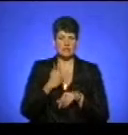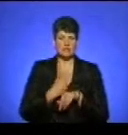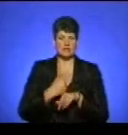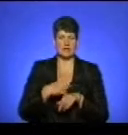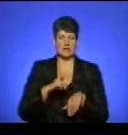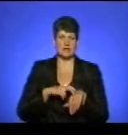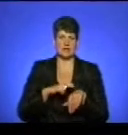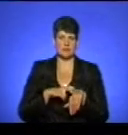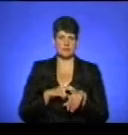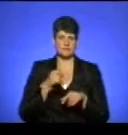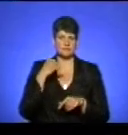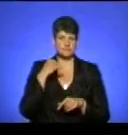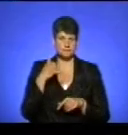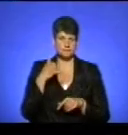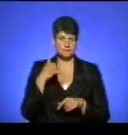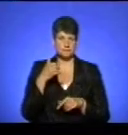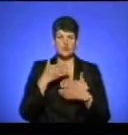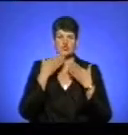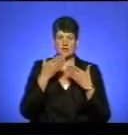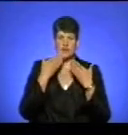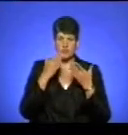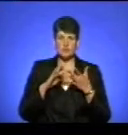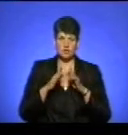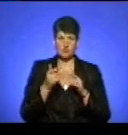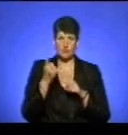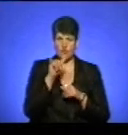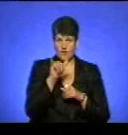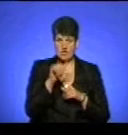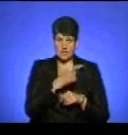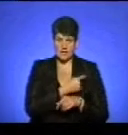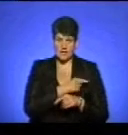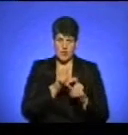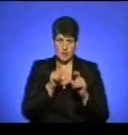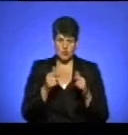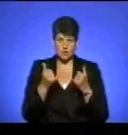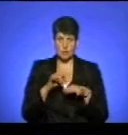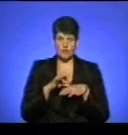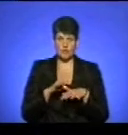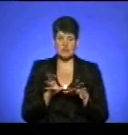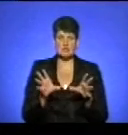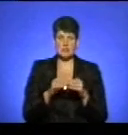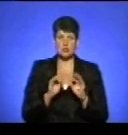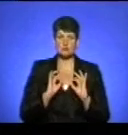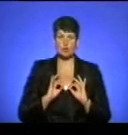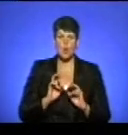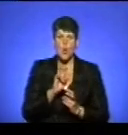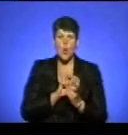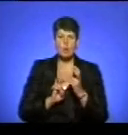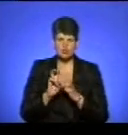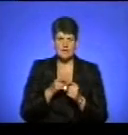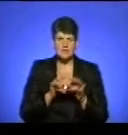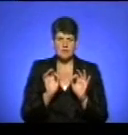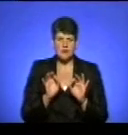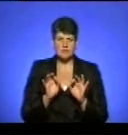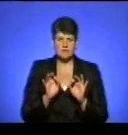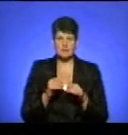Бліхар. Читаємо в інтернеті, що у вашій лікарні сьогодні проводили СБУ та спільно з прокуратурою обшуки. Чи це правда?